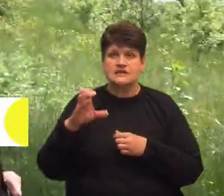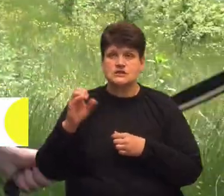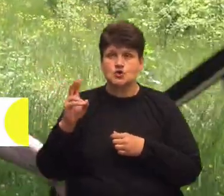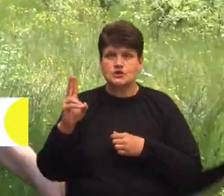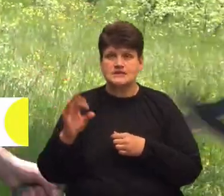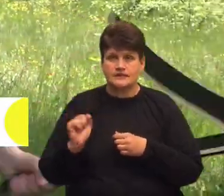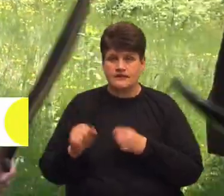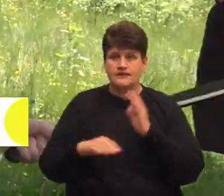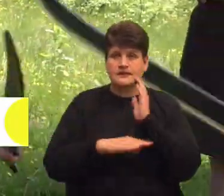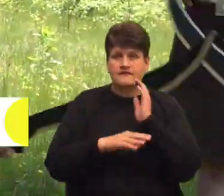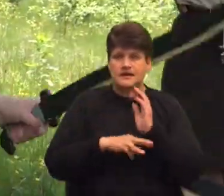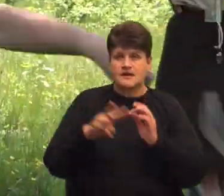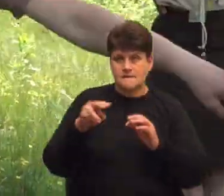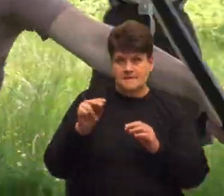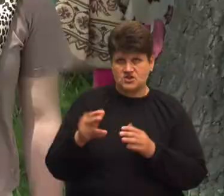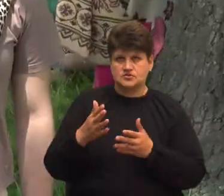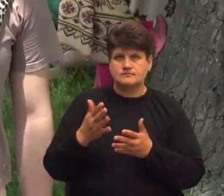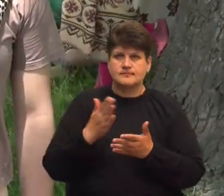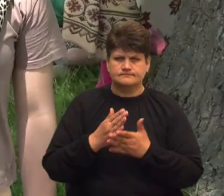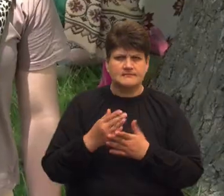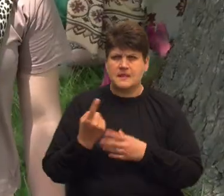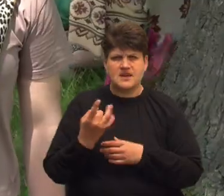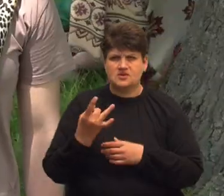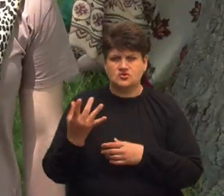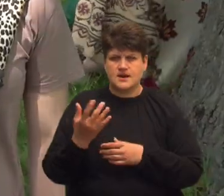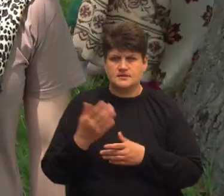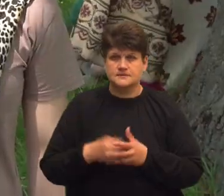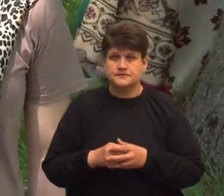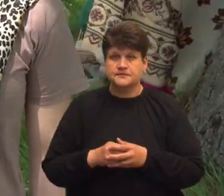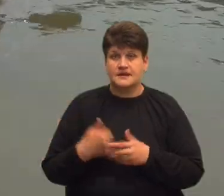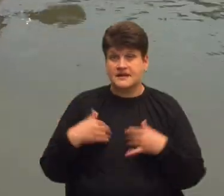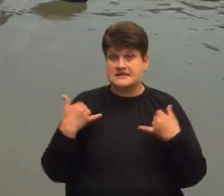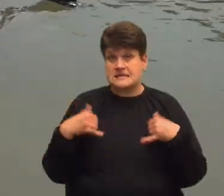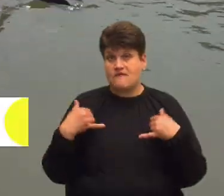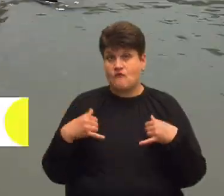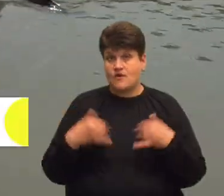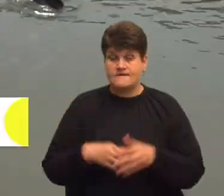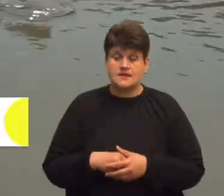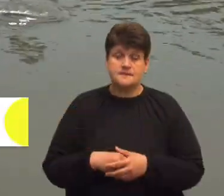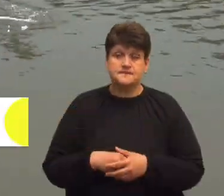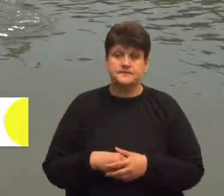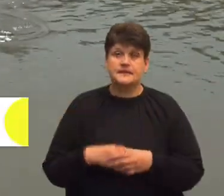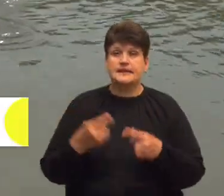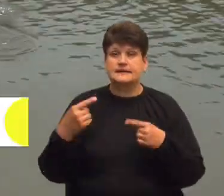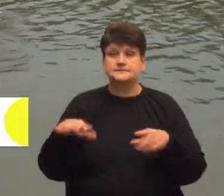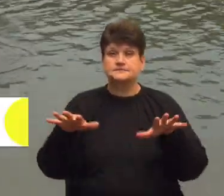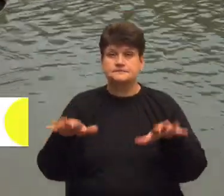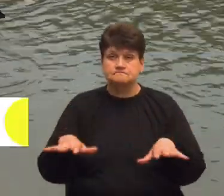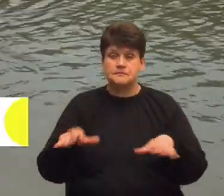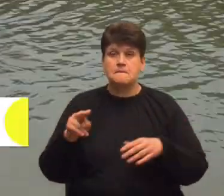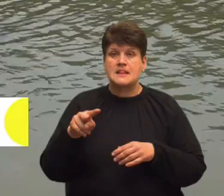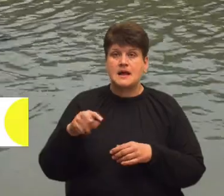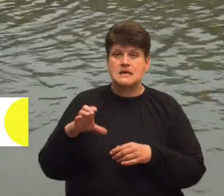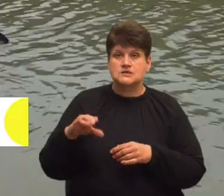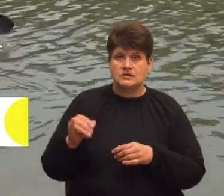дерев'яний меч тримає в руках не вперше я здивована на іншій локації пластуни сплавляються